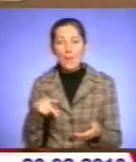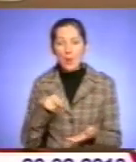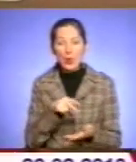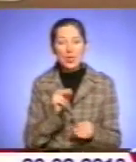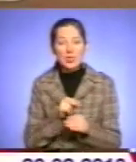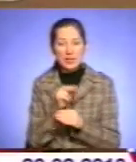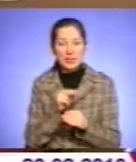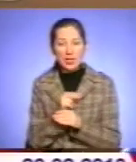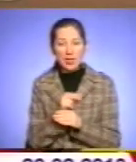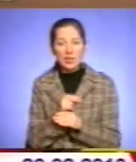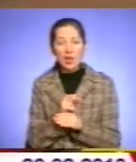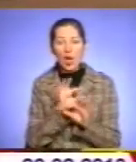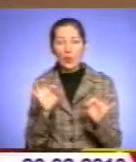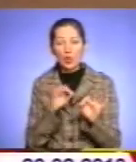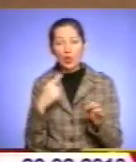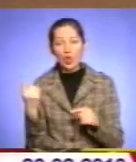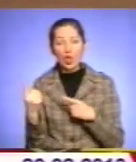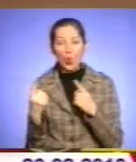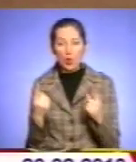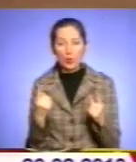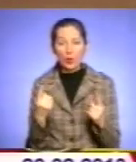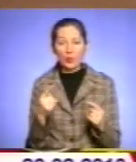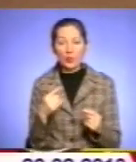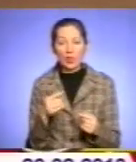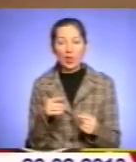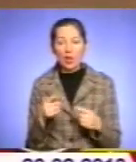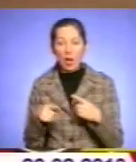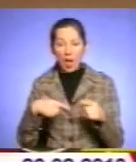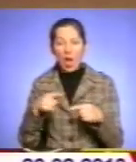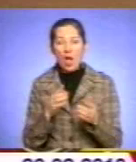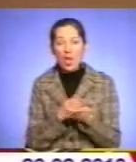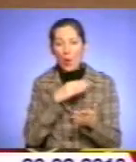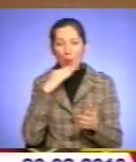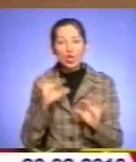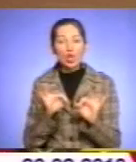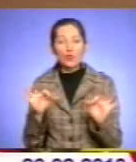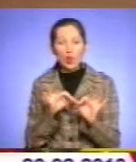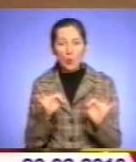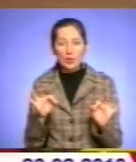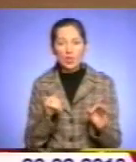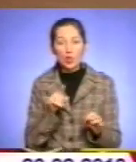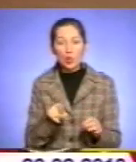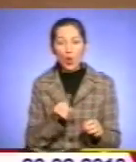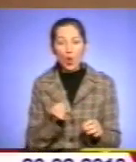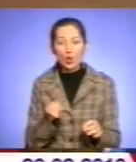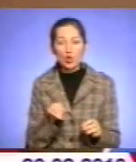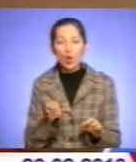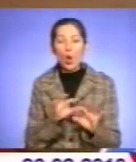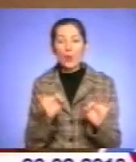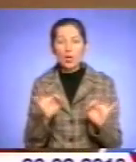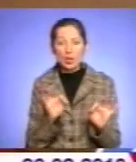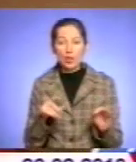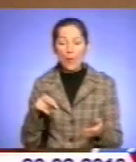заняття, переказують один одному. Тобто іде багато інформації йде з того, що переказують